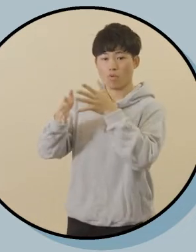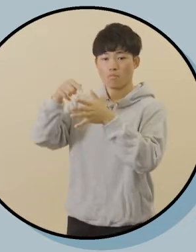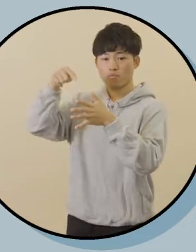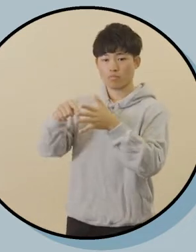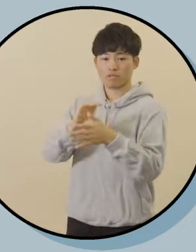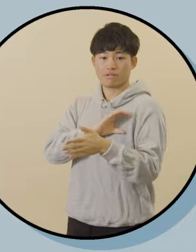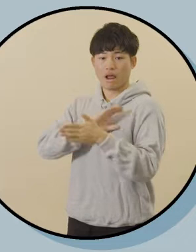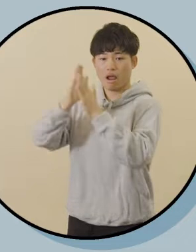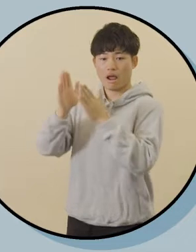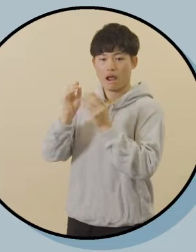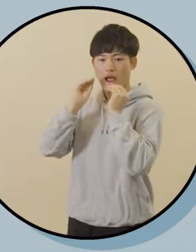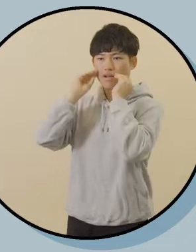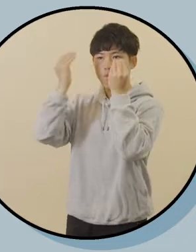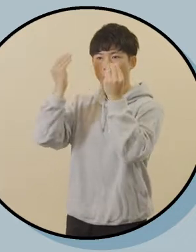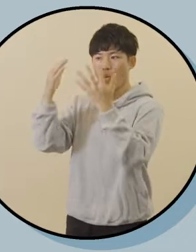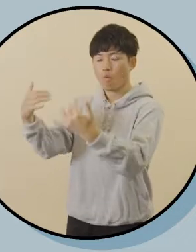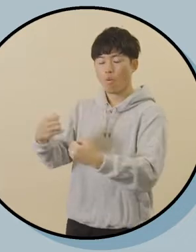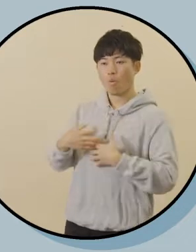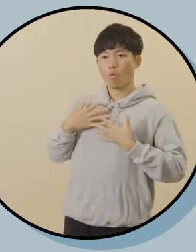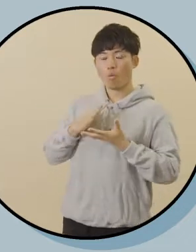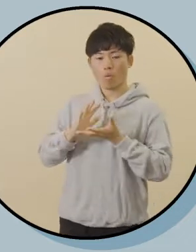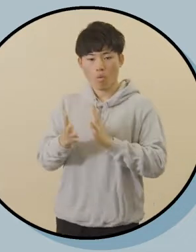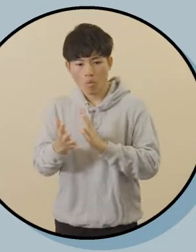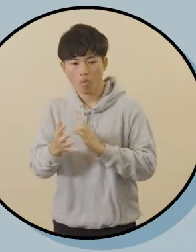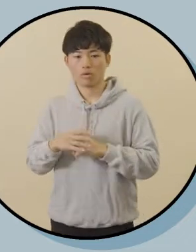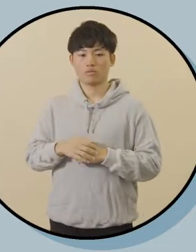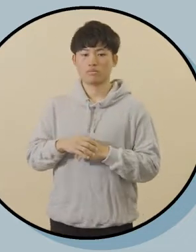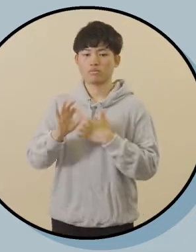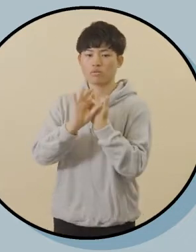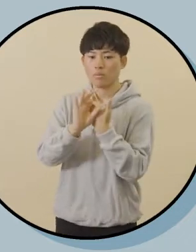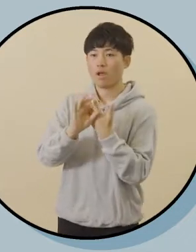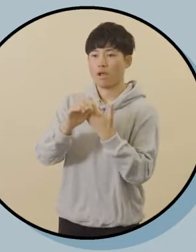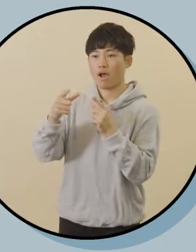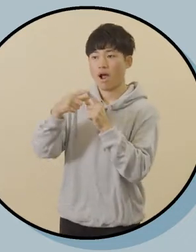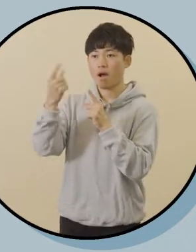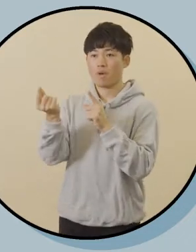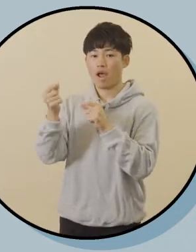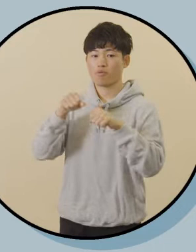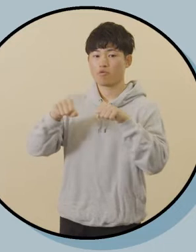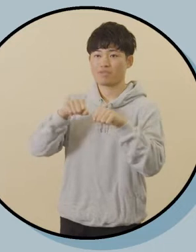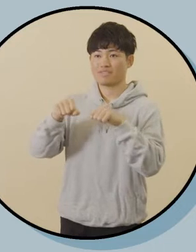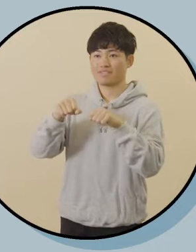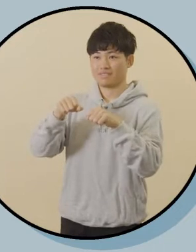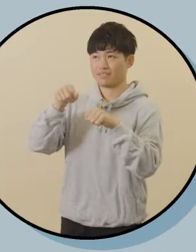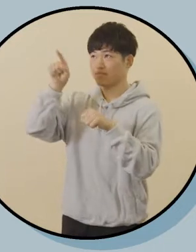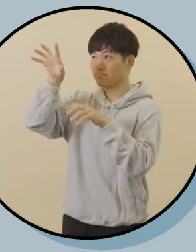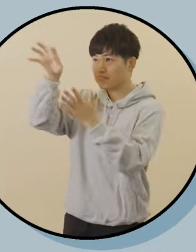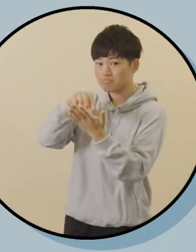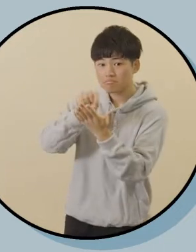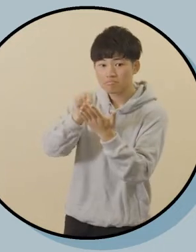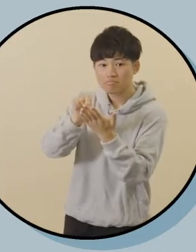ーションのキャラクターの感情になっていったりとか、葉っぱの動き変えてる時とか、例えば葉っ